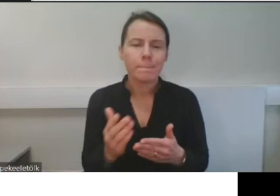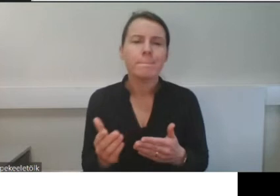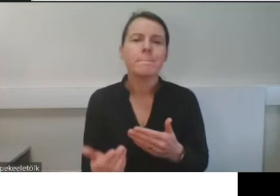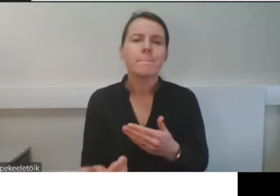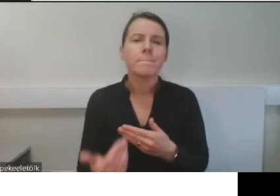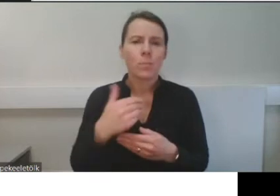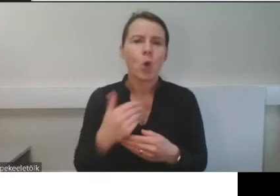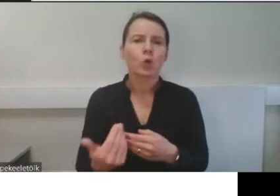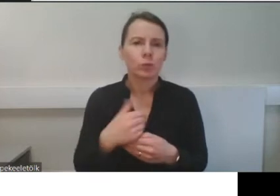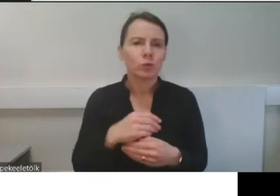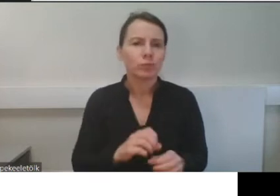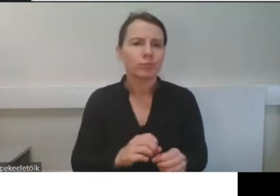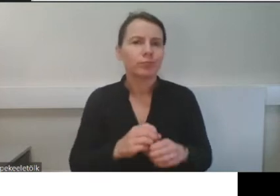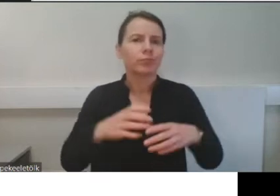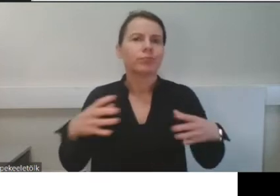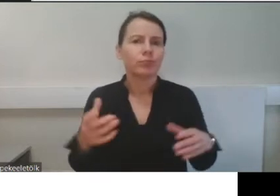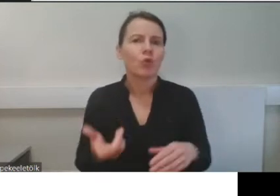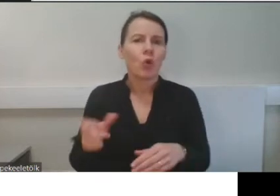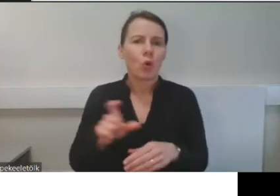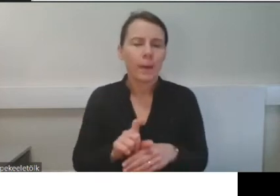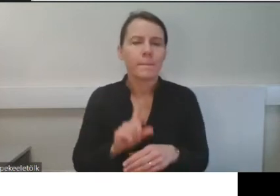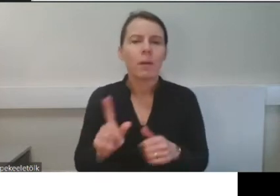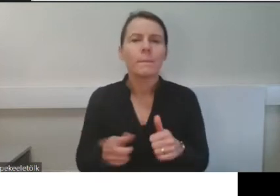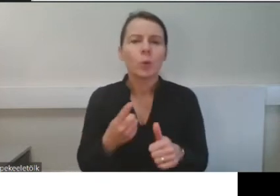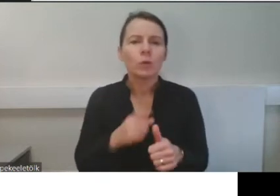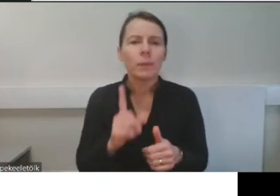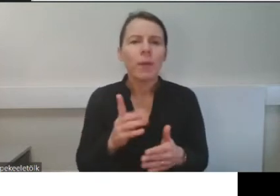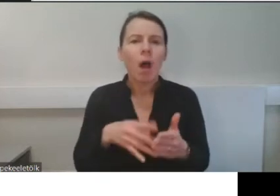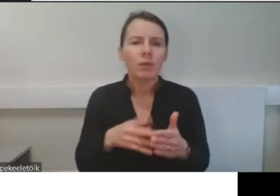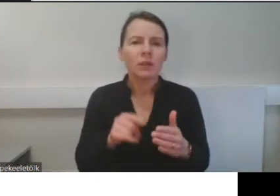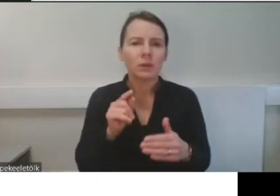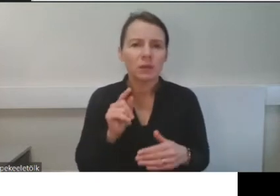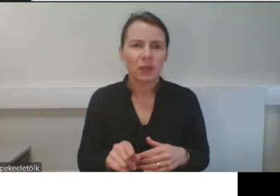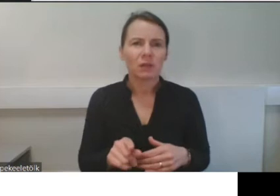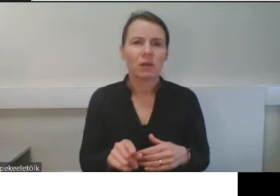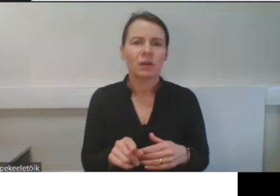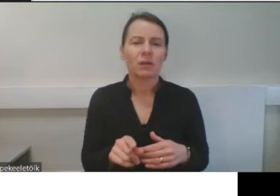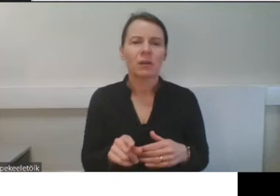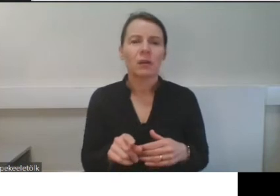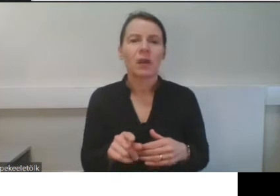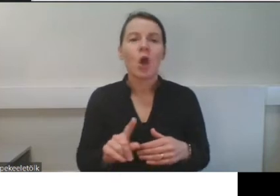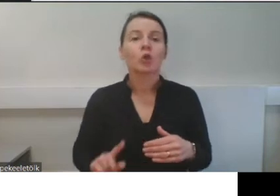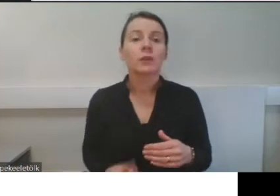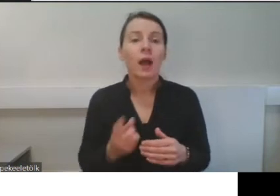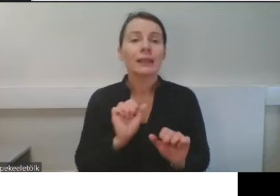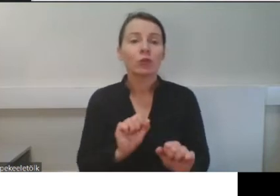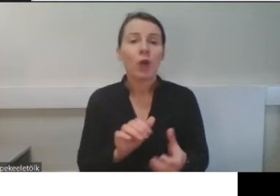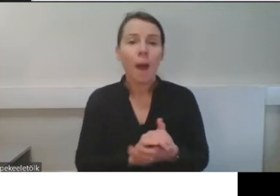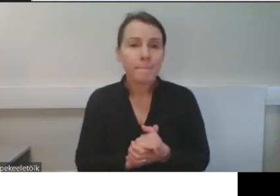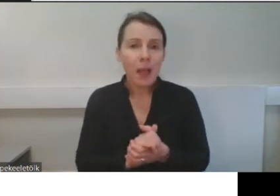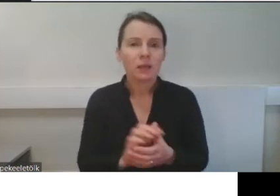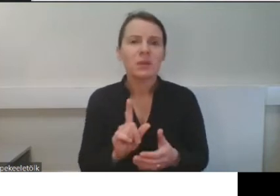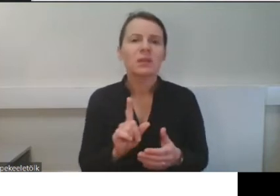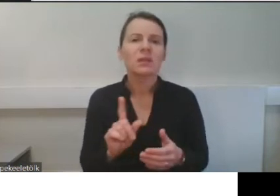võiks järgmisel aastal saada. Et nüüd 2021 aasta andmete kogumine algab